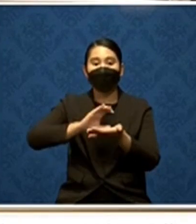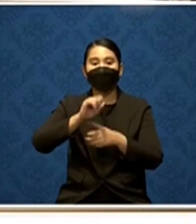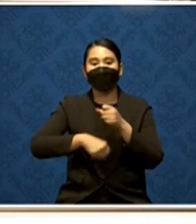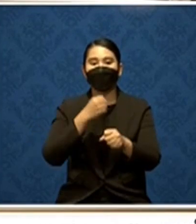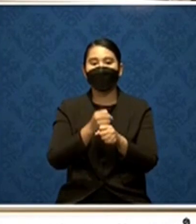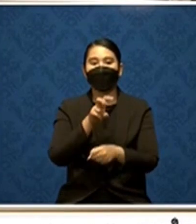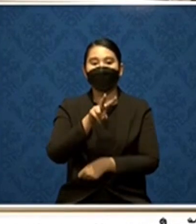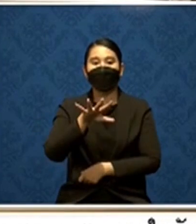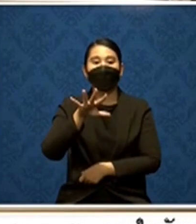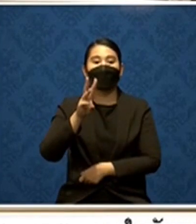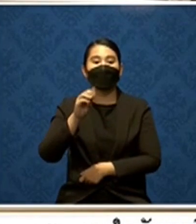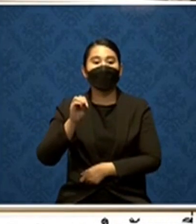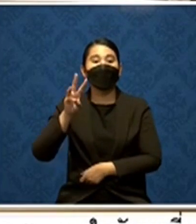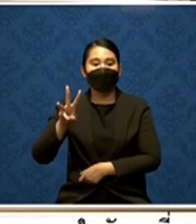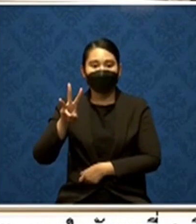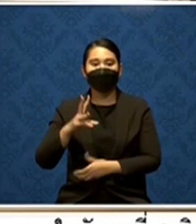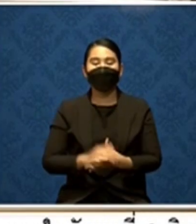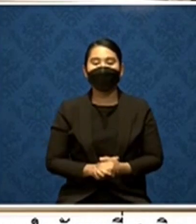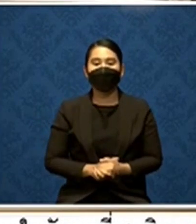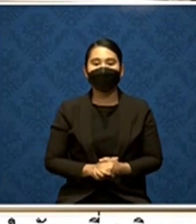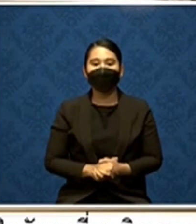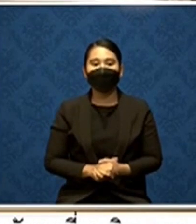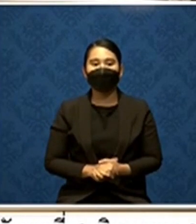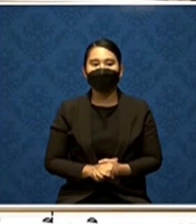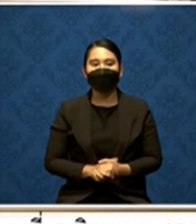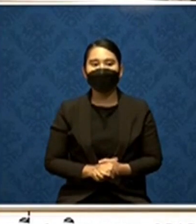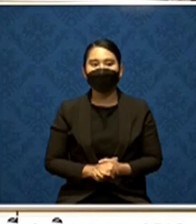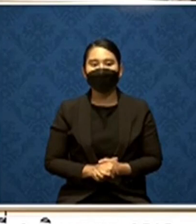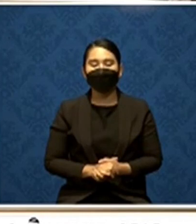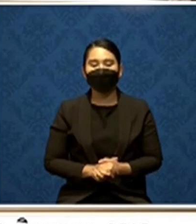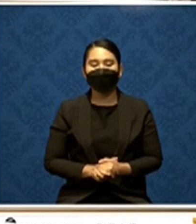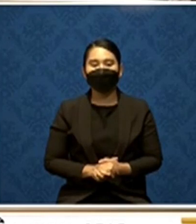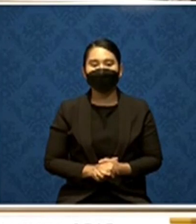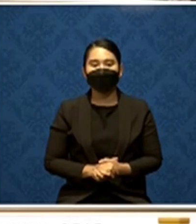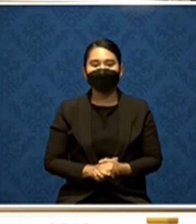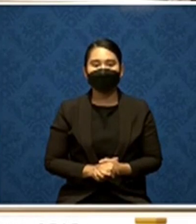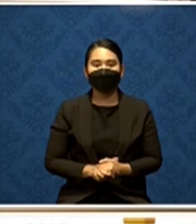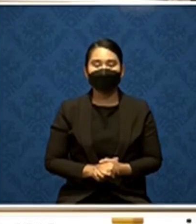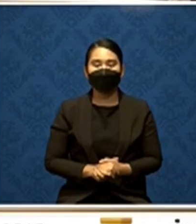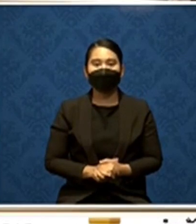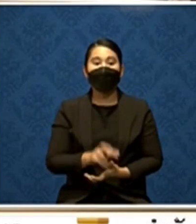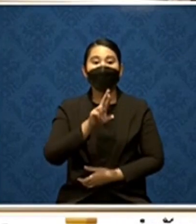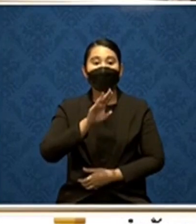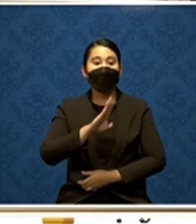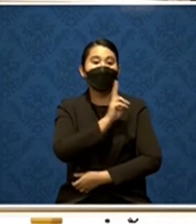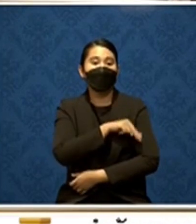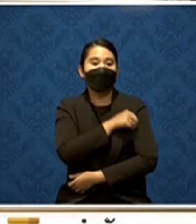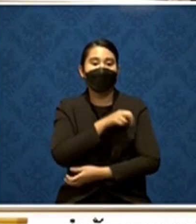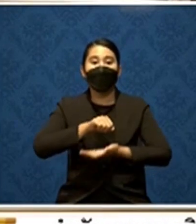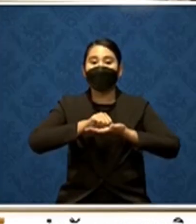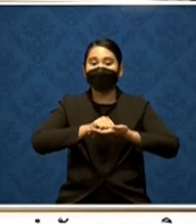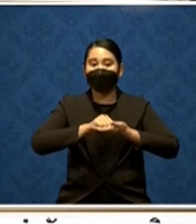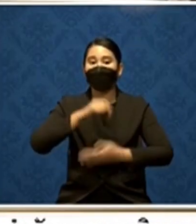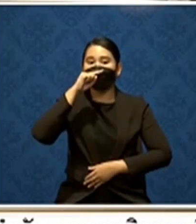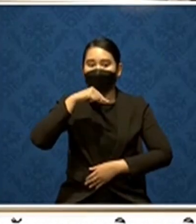ราช 2,566 ก็ทำให้ระบบสาธารณสุขของไทยเกิดความ